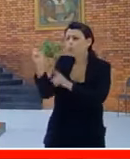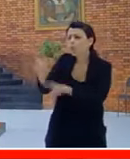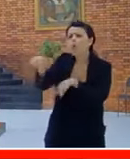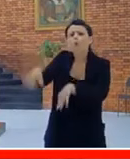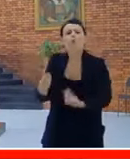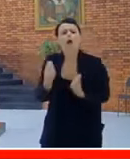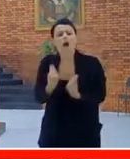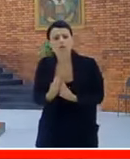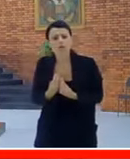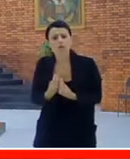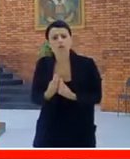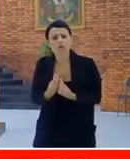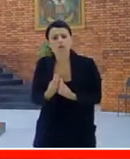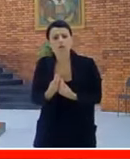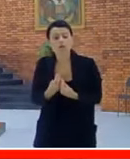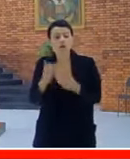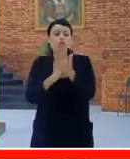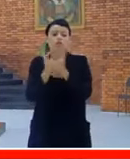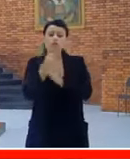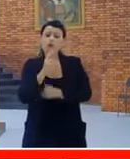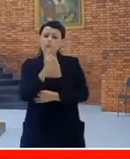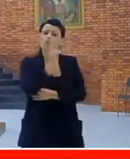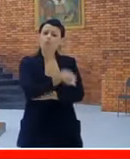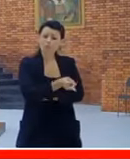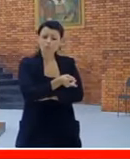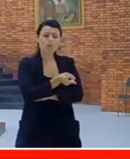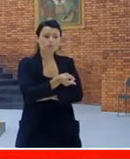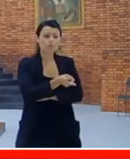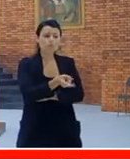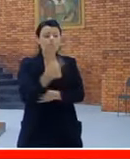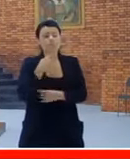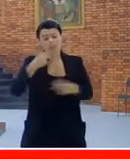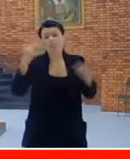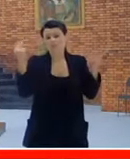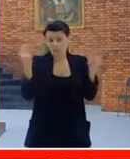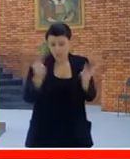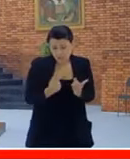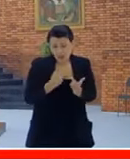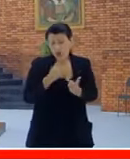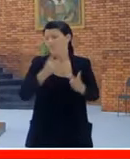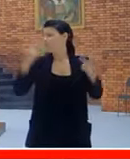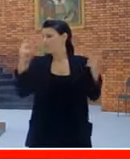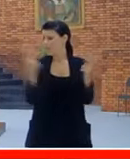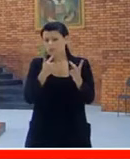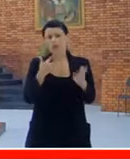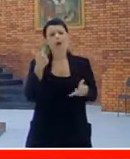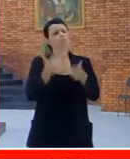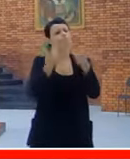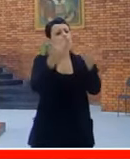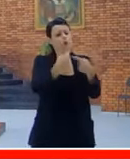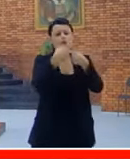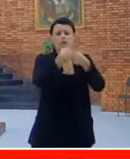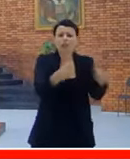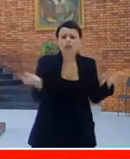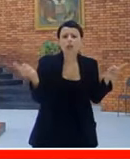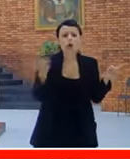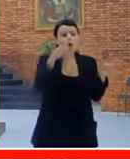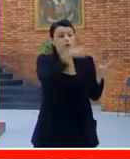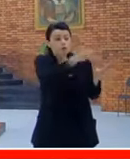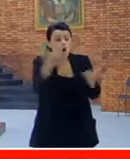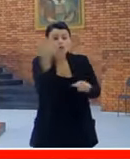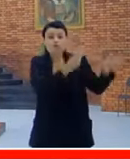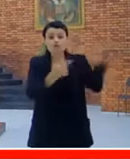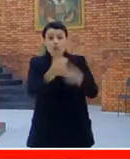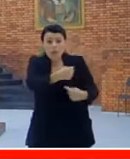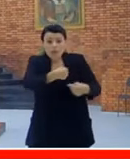qua? Gesù rispose loro: in verità io vi dico, voi mi cercate non perché